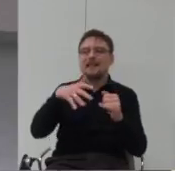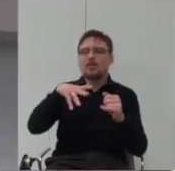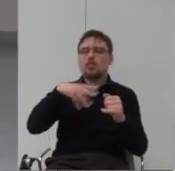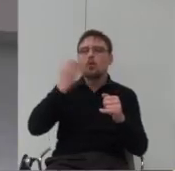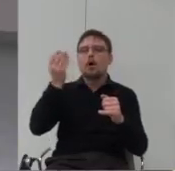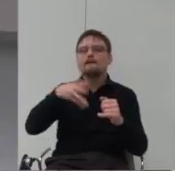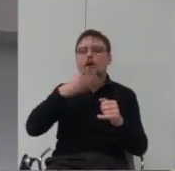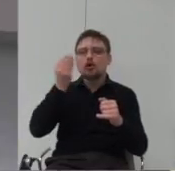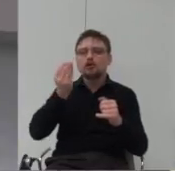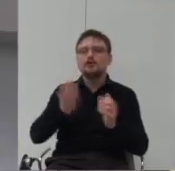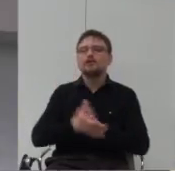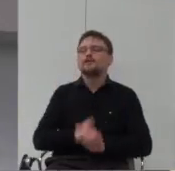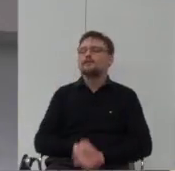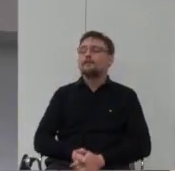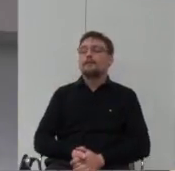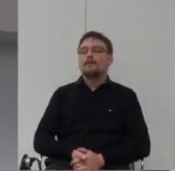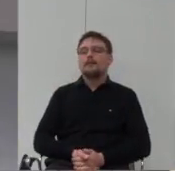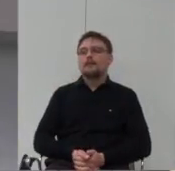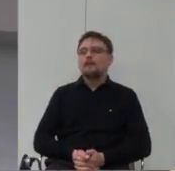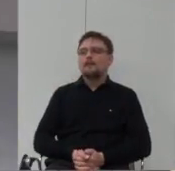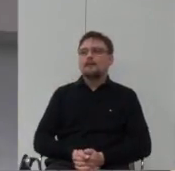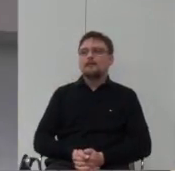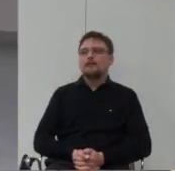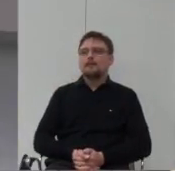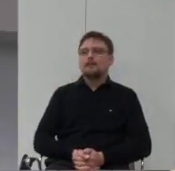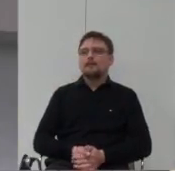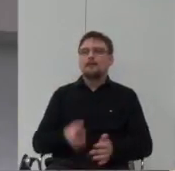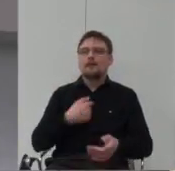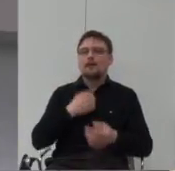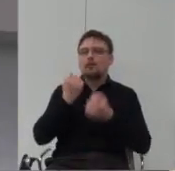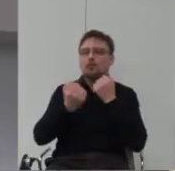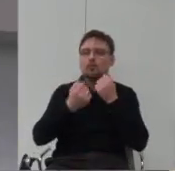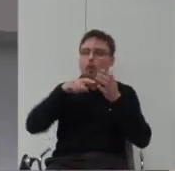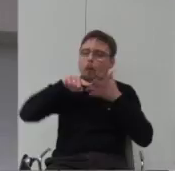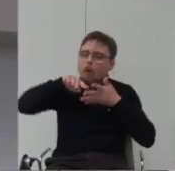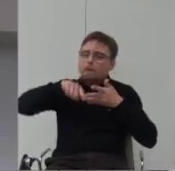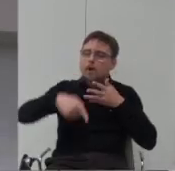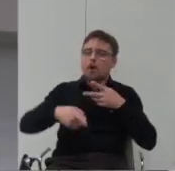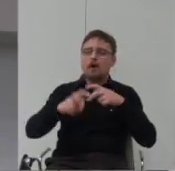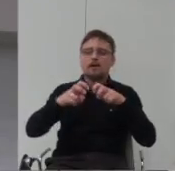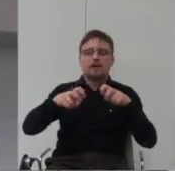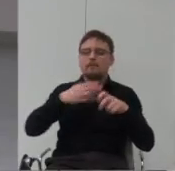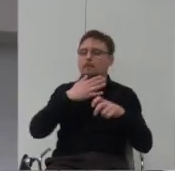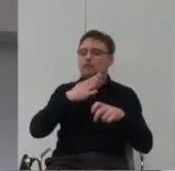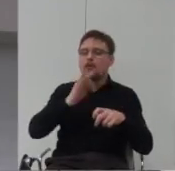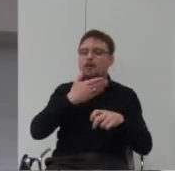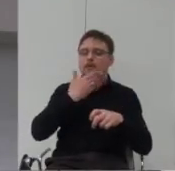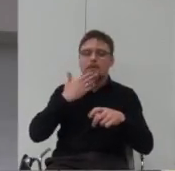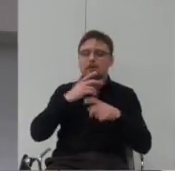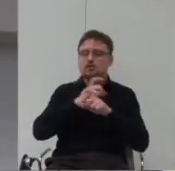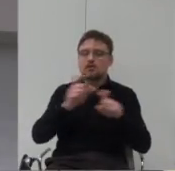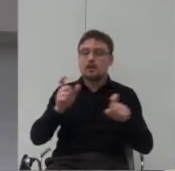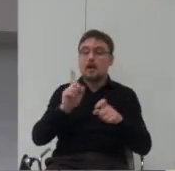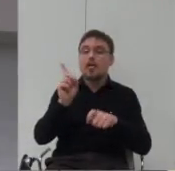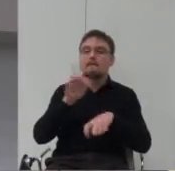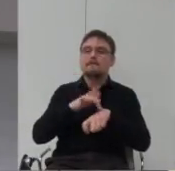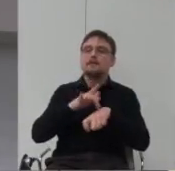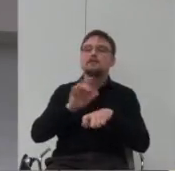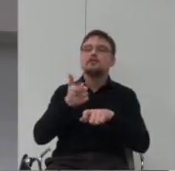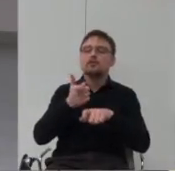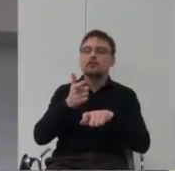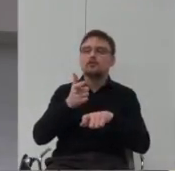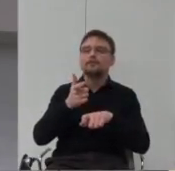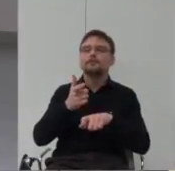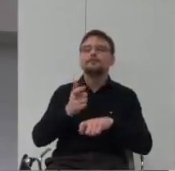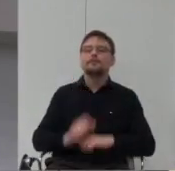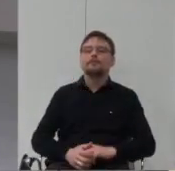z jakimś poszukiwaniem innego, zupełnie innej duchowości. Tutaj trudno mi się w tej chwili w to wgłębiać,